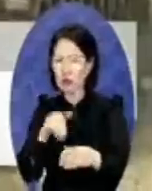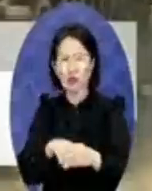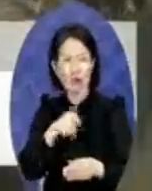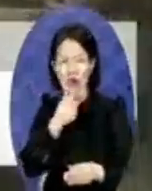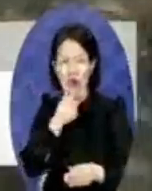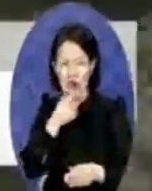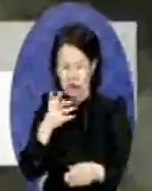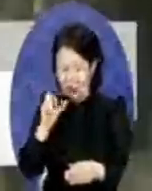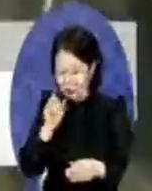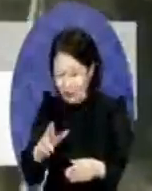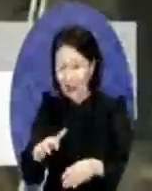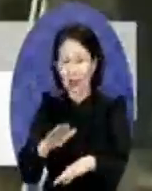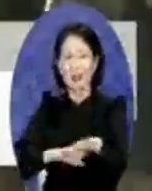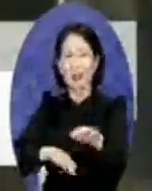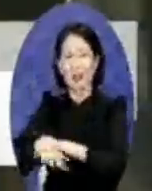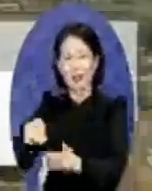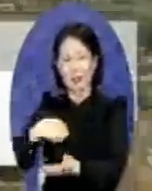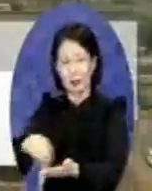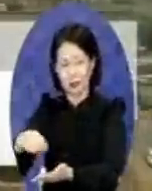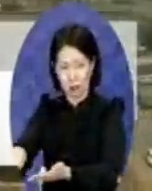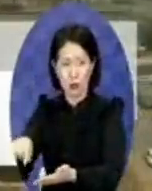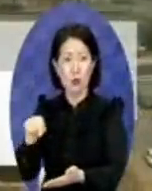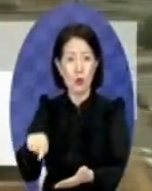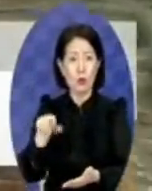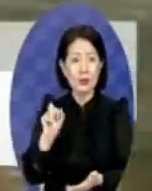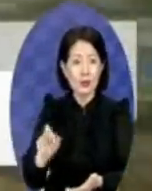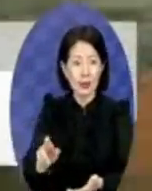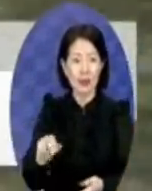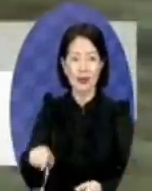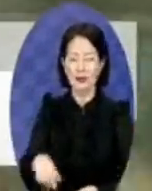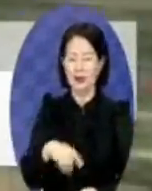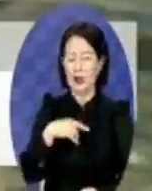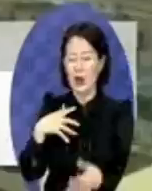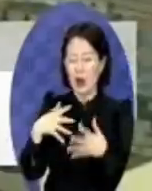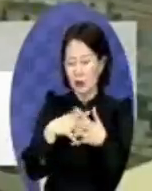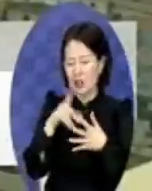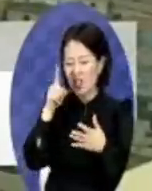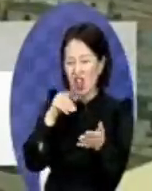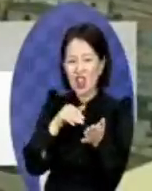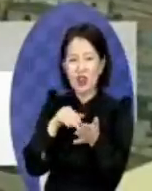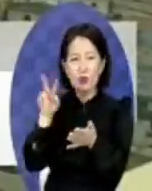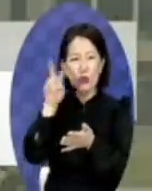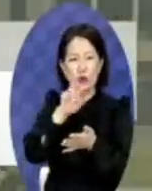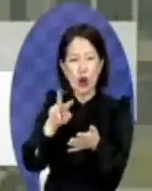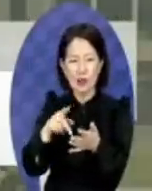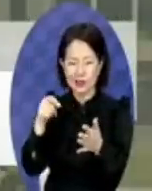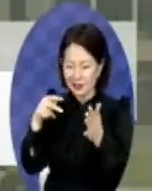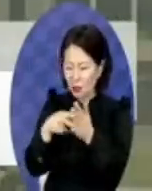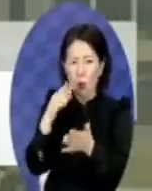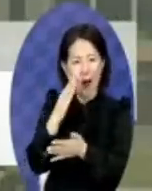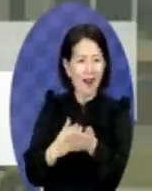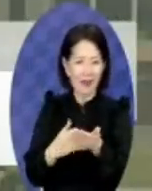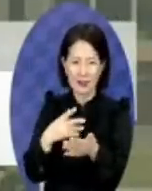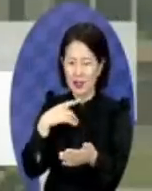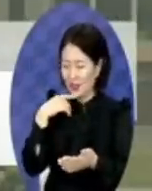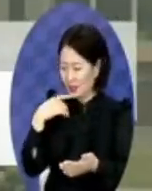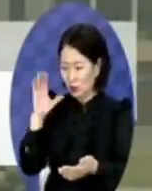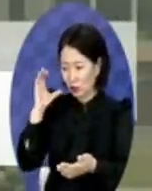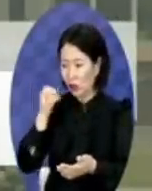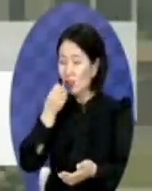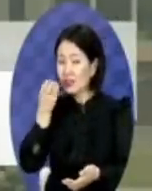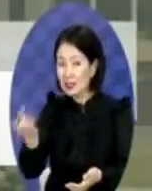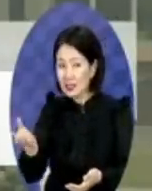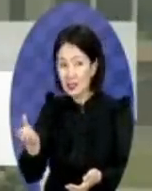сая гэрээнд гар хүсэг зурж байна. Америкийн нэгдсэн улсын засаг захиргаа 1 тэрбум Америк долларын зардал хуваалцах саналыг анх өмнөд Солонгосын талд тавьж